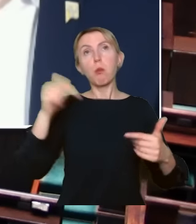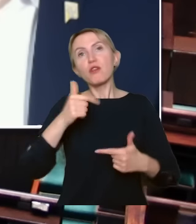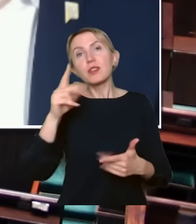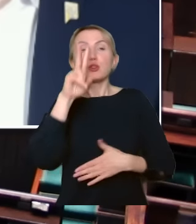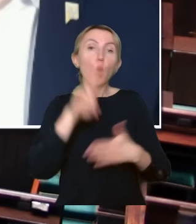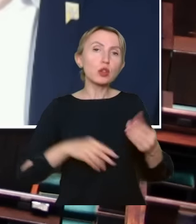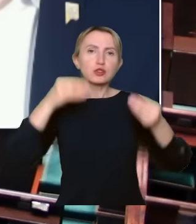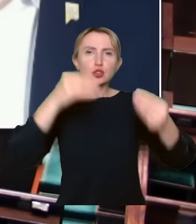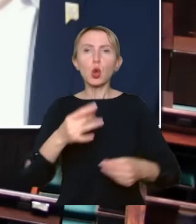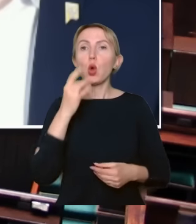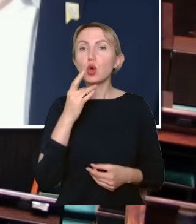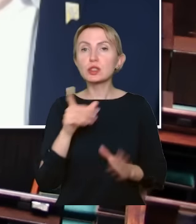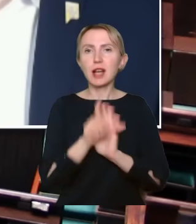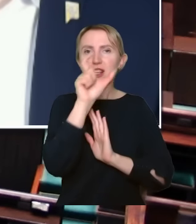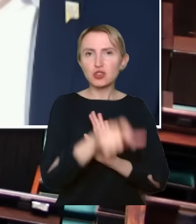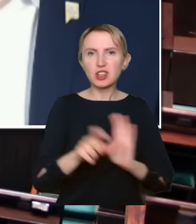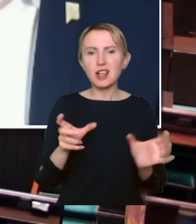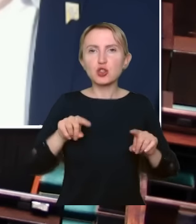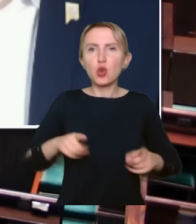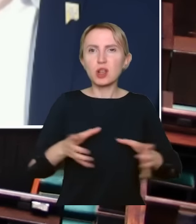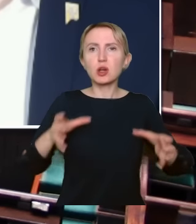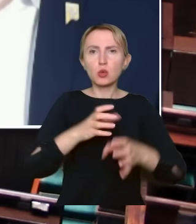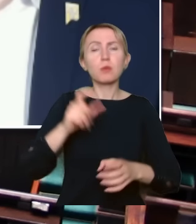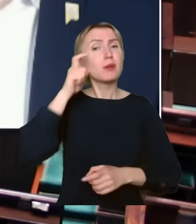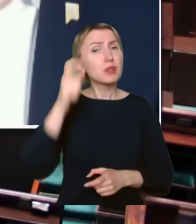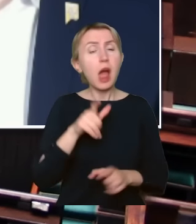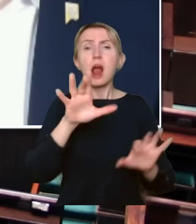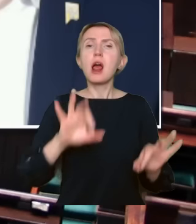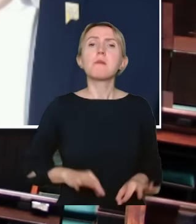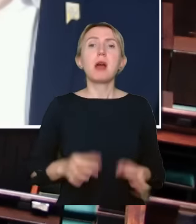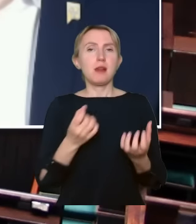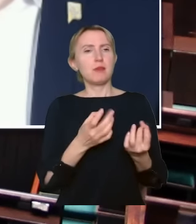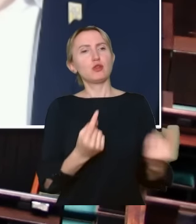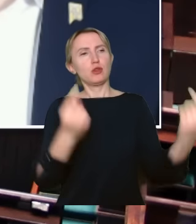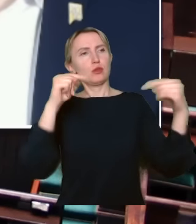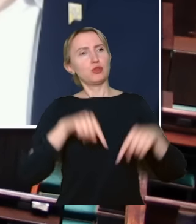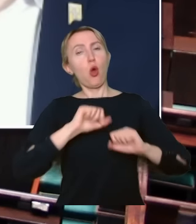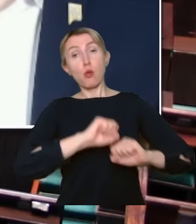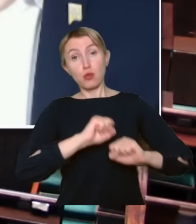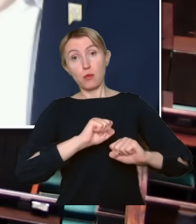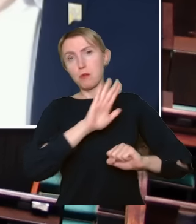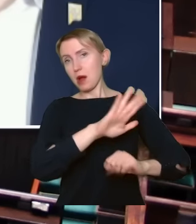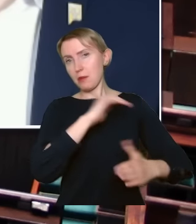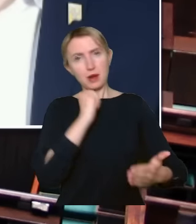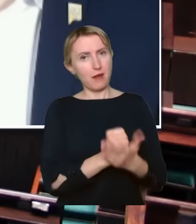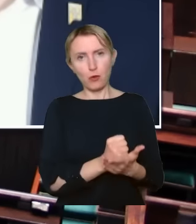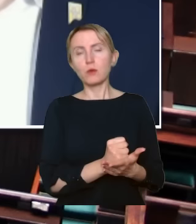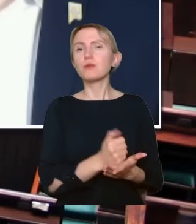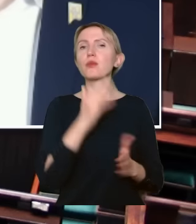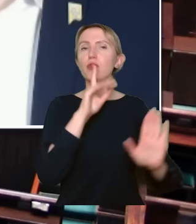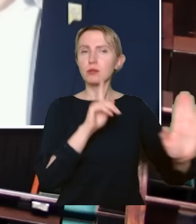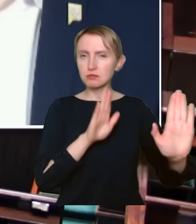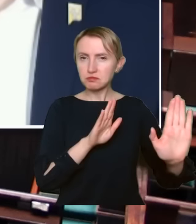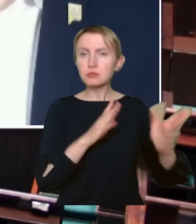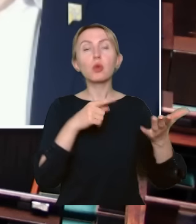odczytany akt oskarżenia dla zorganizowanej grupy przestępczej, ale pan mecenas przyszedł, obrońca, ma do tego pełne prawo, mówi chwila, moment,